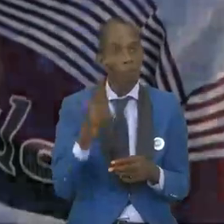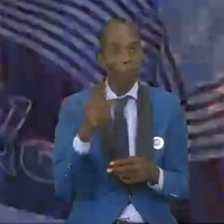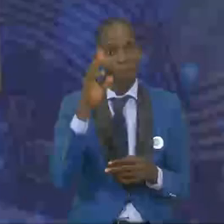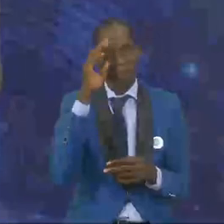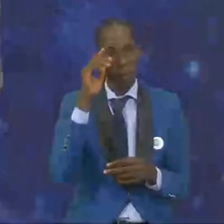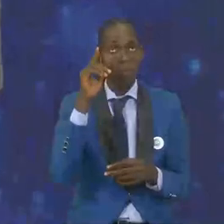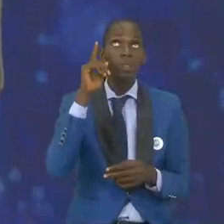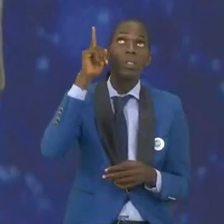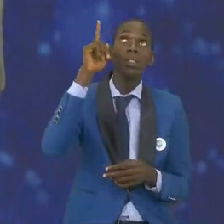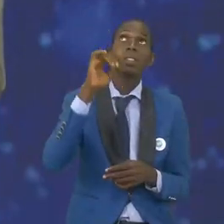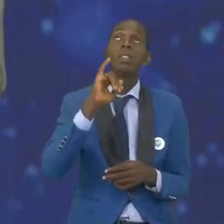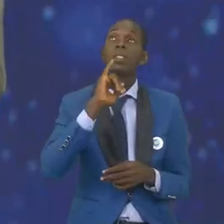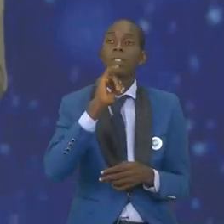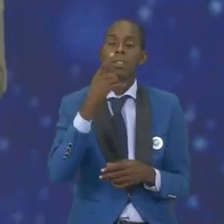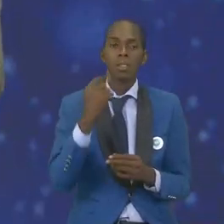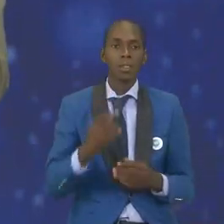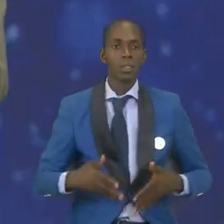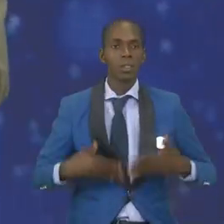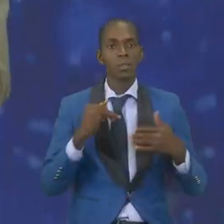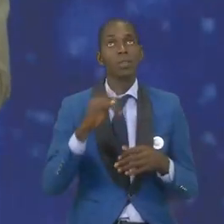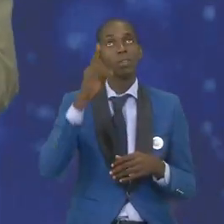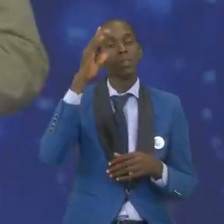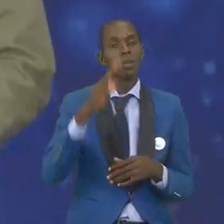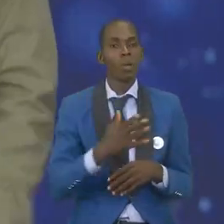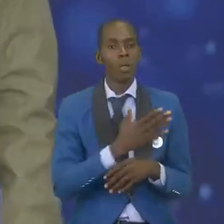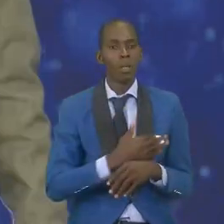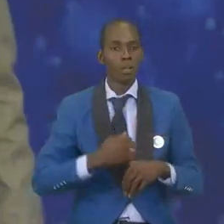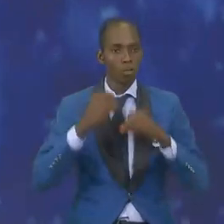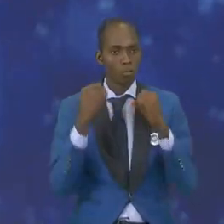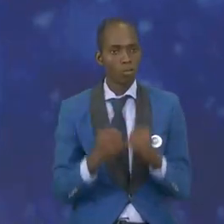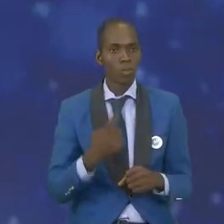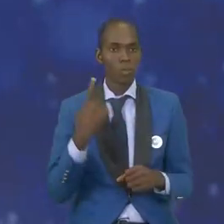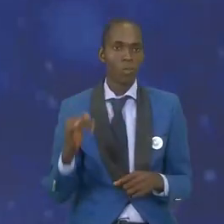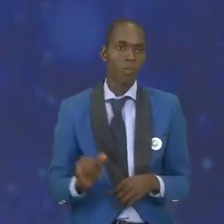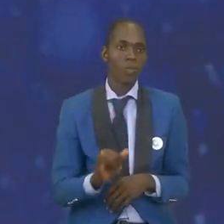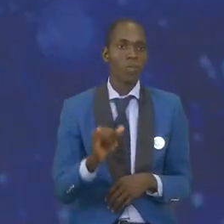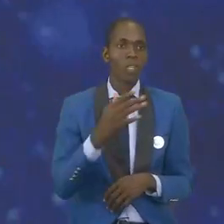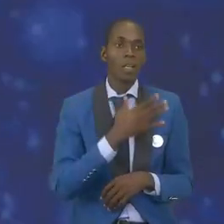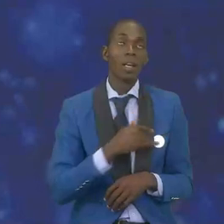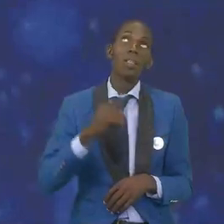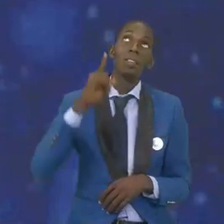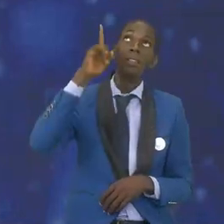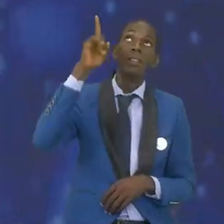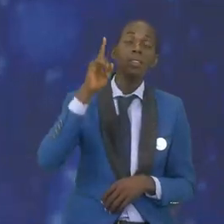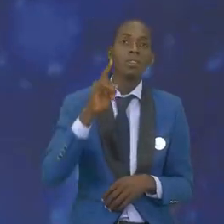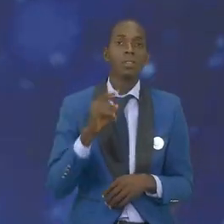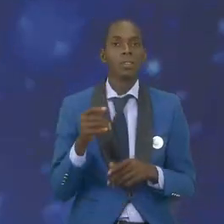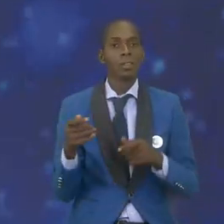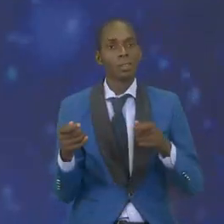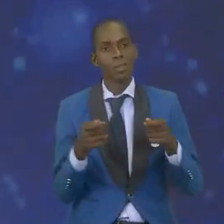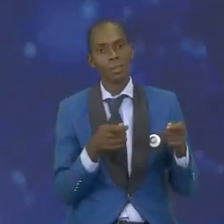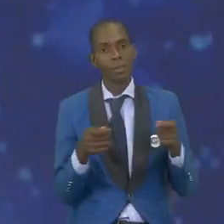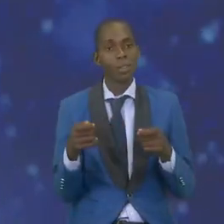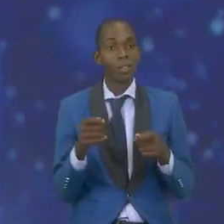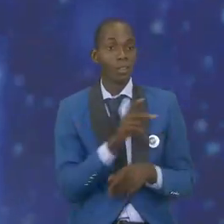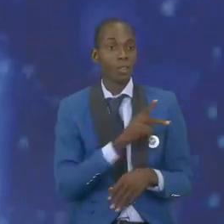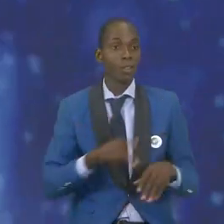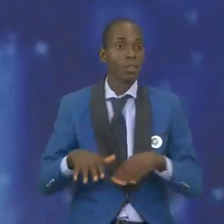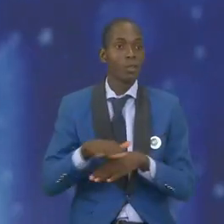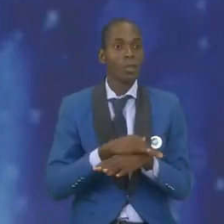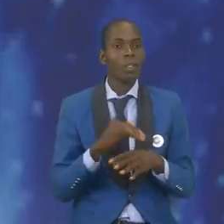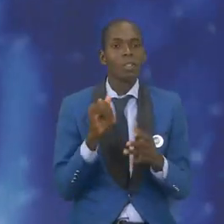de la foi au nom de Jésus. Car il est le Dieu vivant et il subsiste éternellement. Son